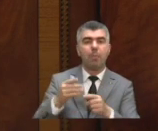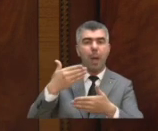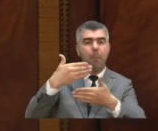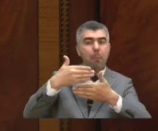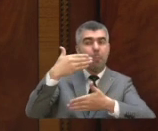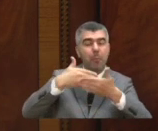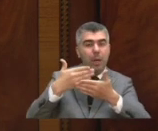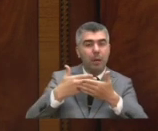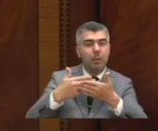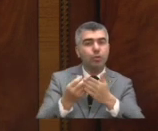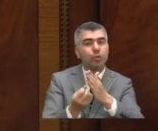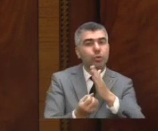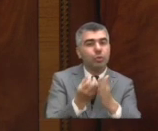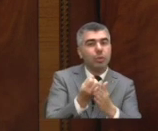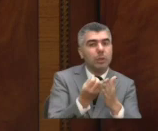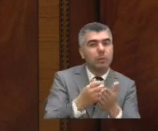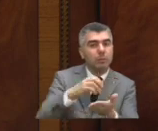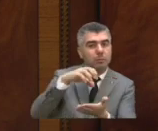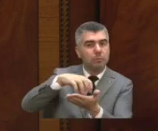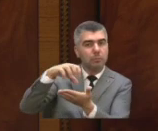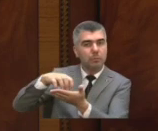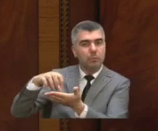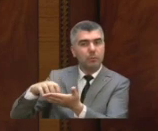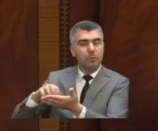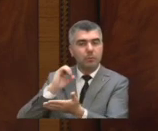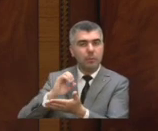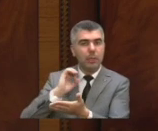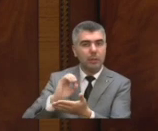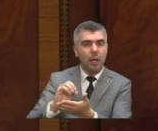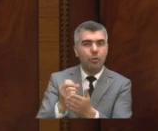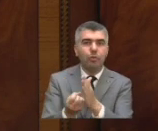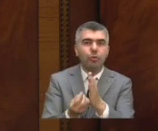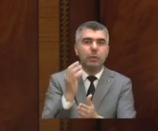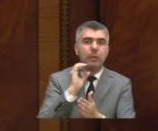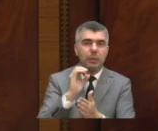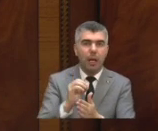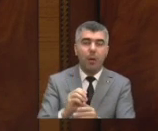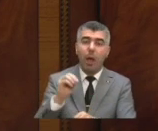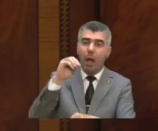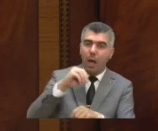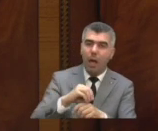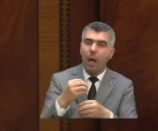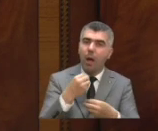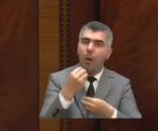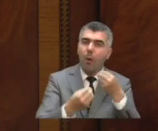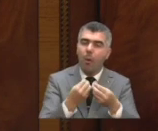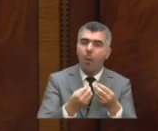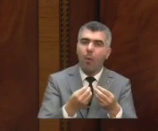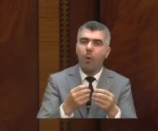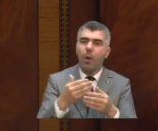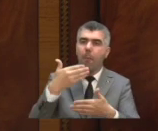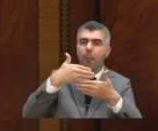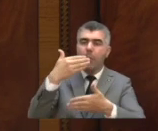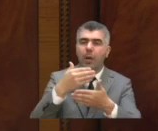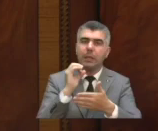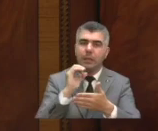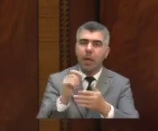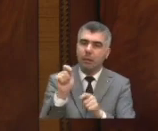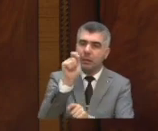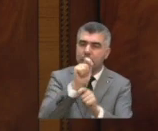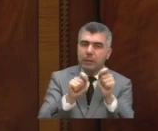وتجهيز المراكز الاستشفائيه الجامعيه الجديده واعاده تاهيل 1400 مؤسسه